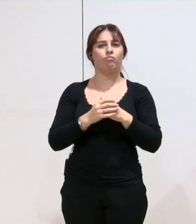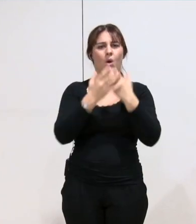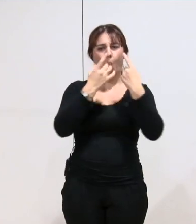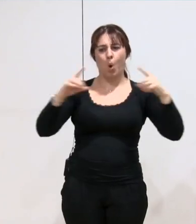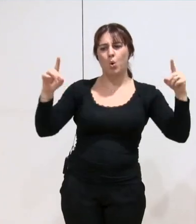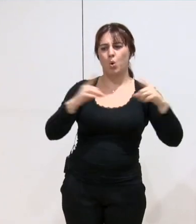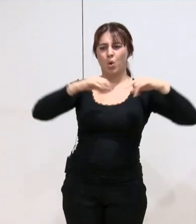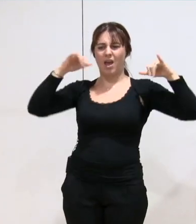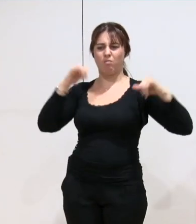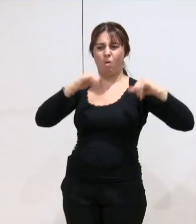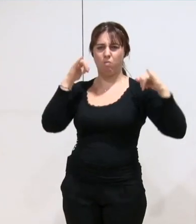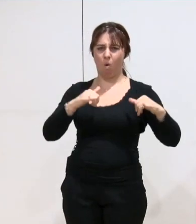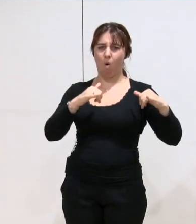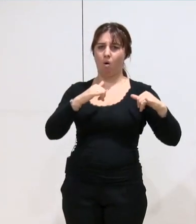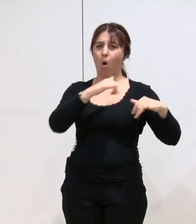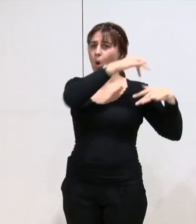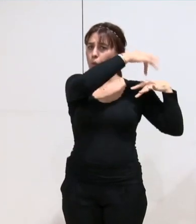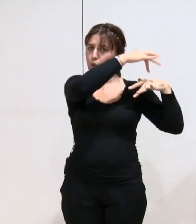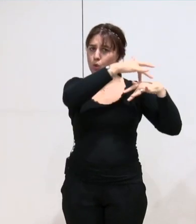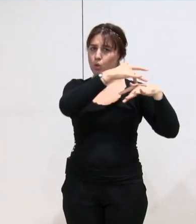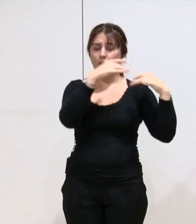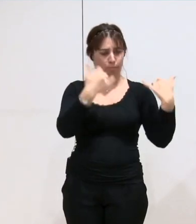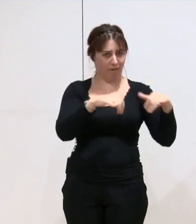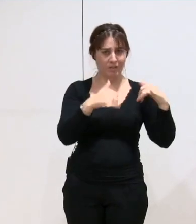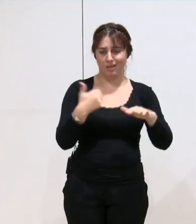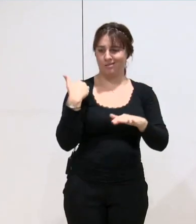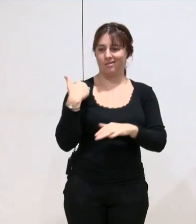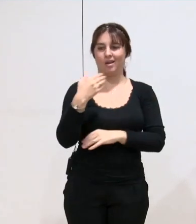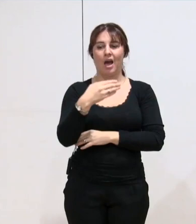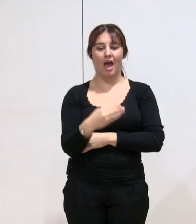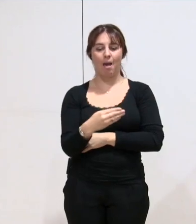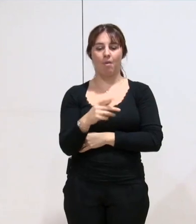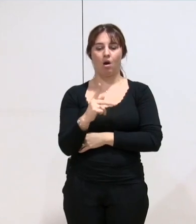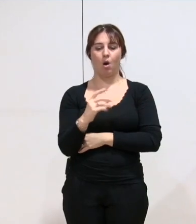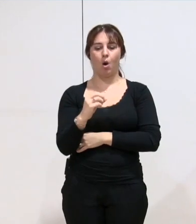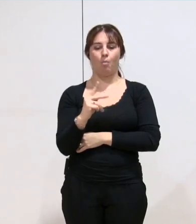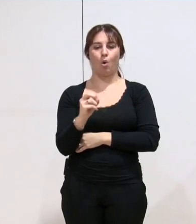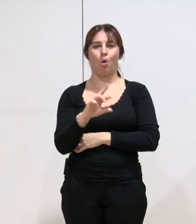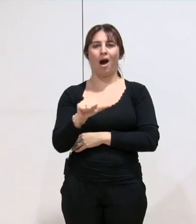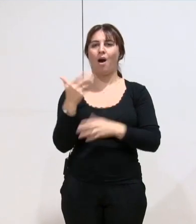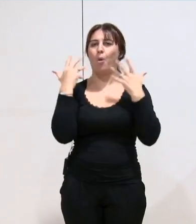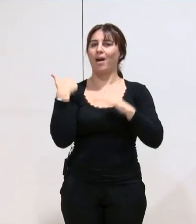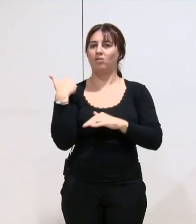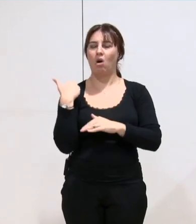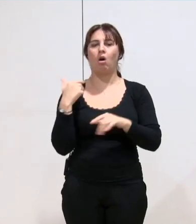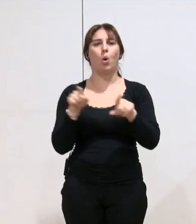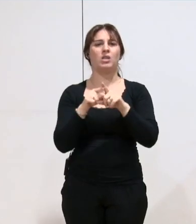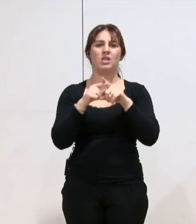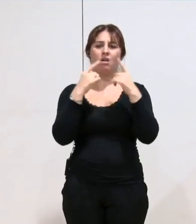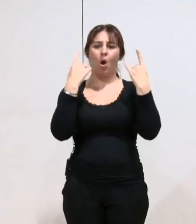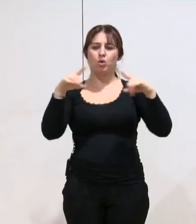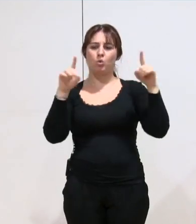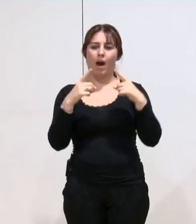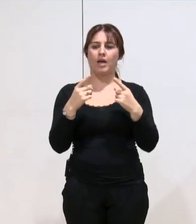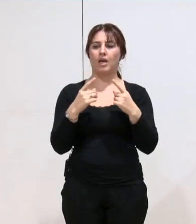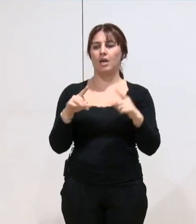concerts, ils sont toujours là. Il y a eu le concert de M. Pokora au printemps, il y a eu la grande soirée funk. Il y